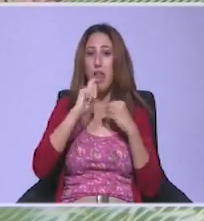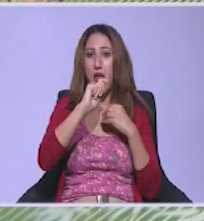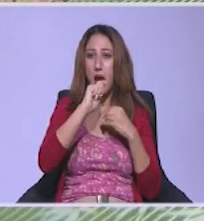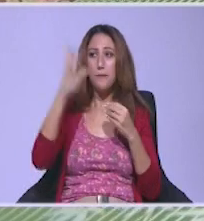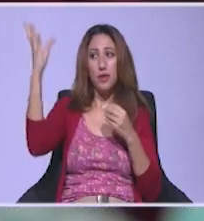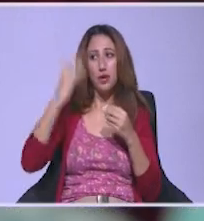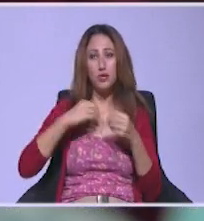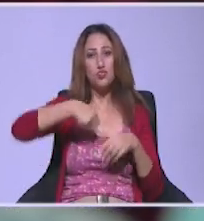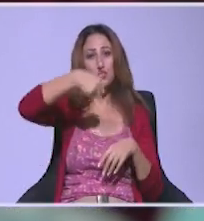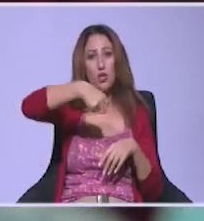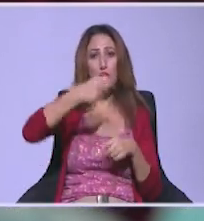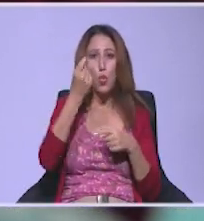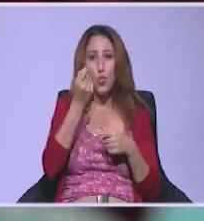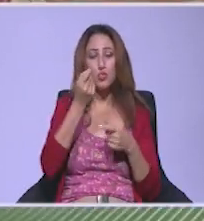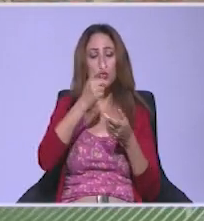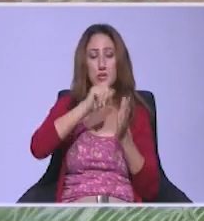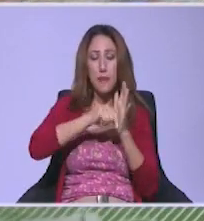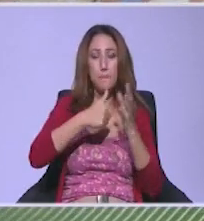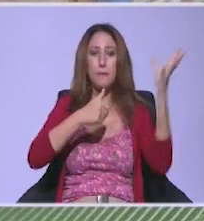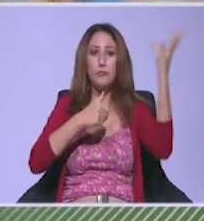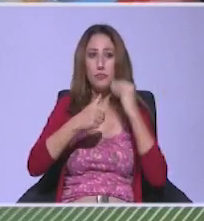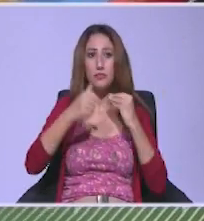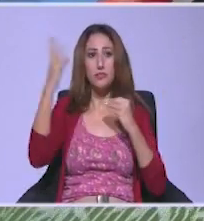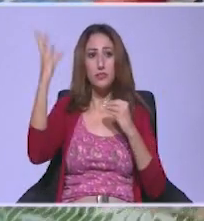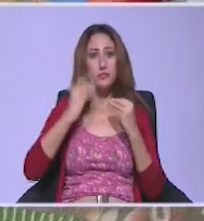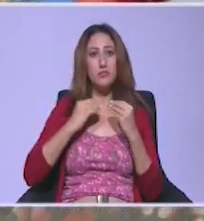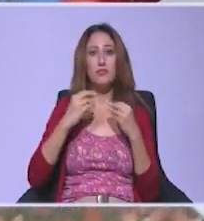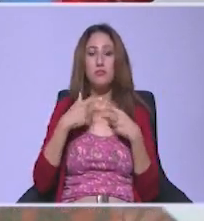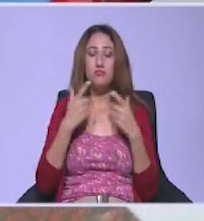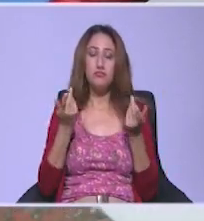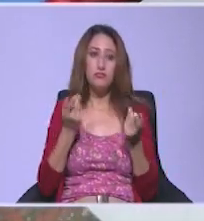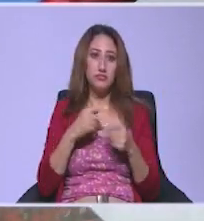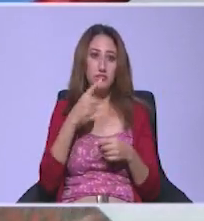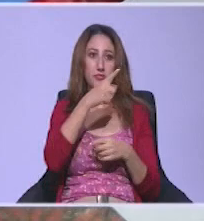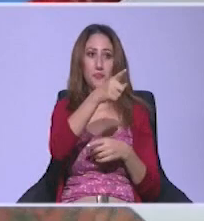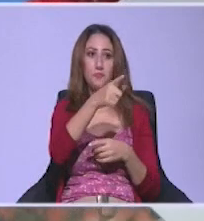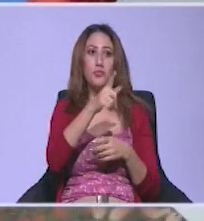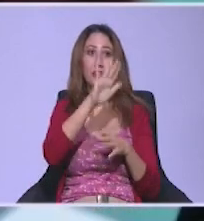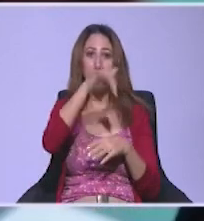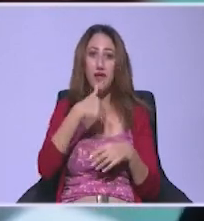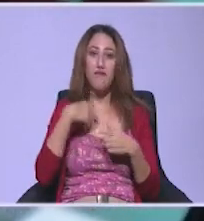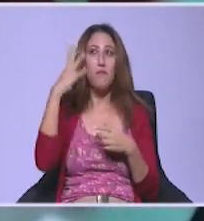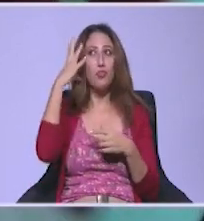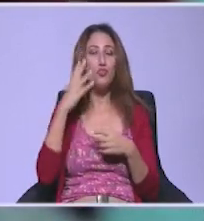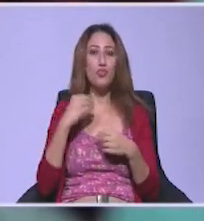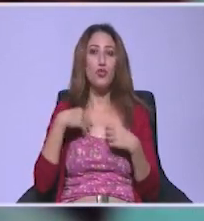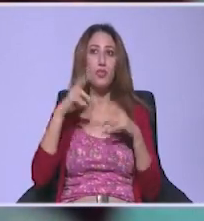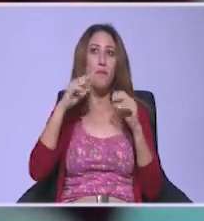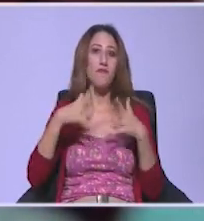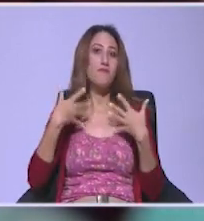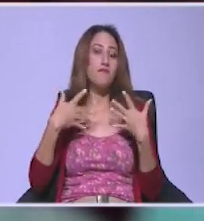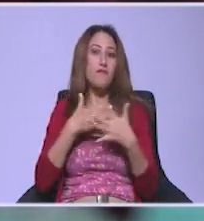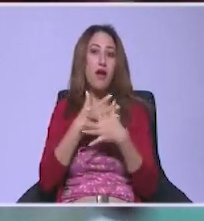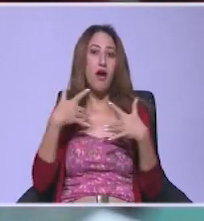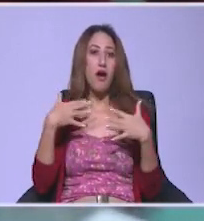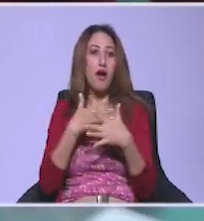مش بينسى حد، أنا عايشة على بطن الله. أنت نورتني لما جيتني، أنت جيتني كأن ملكت الدنيا. والله أنت جيتني